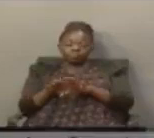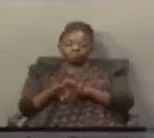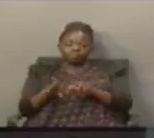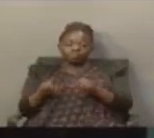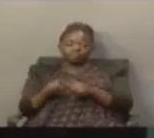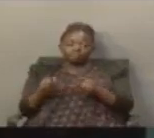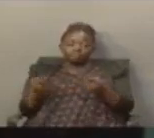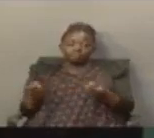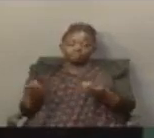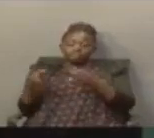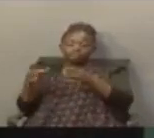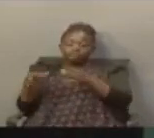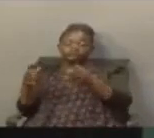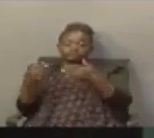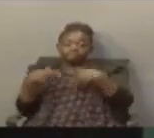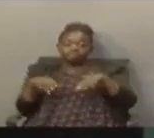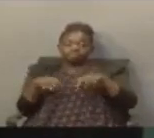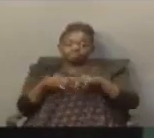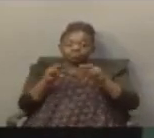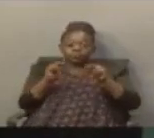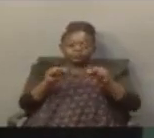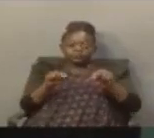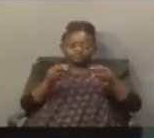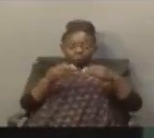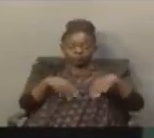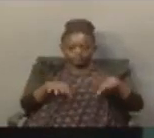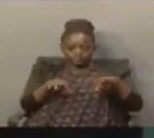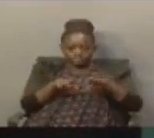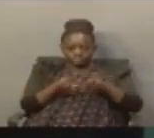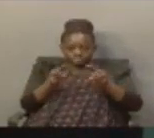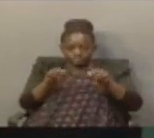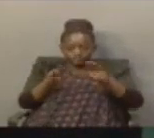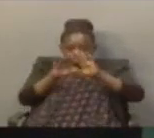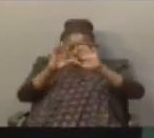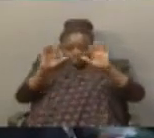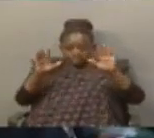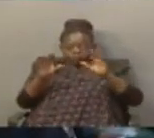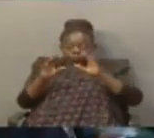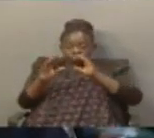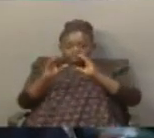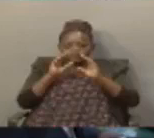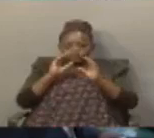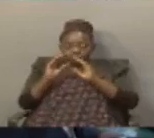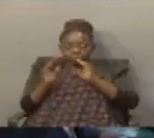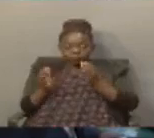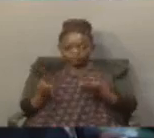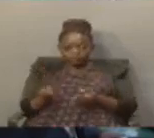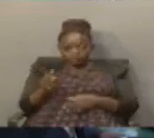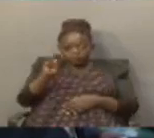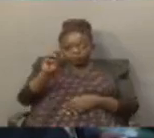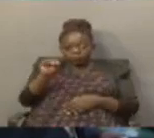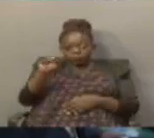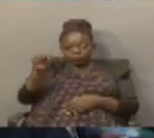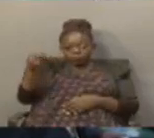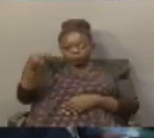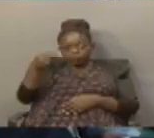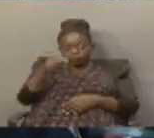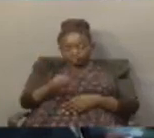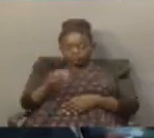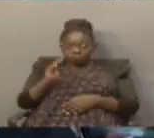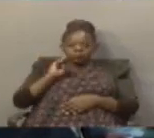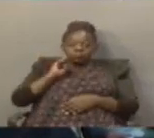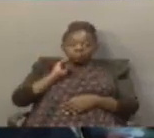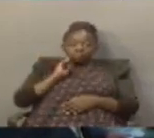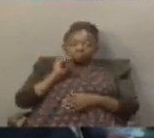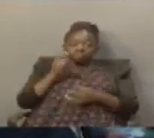as they categorize the essential and non-essential, still there is no clear communication. Geoffrey Macho, mbaka wa munisipali ya Busia,